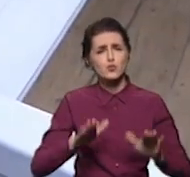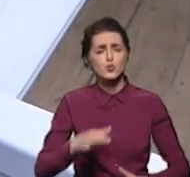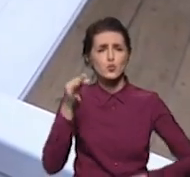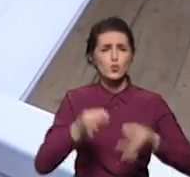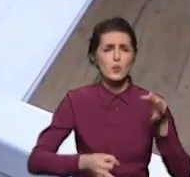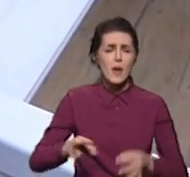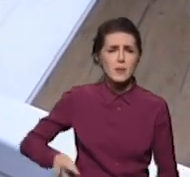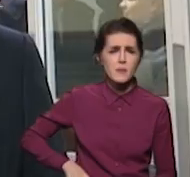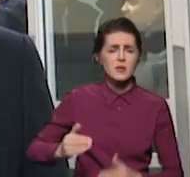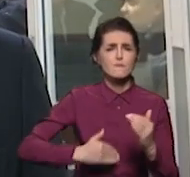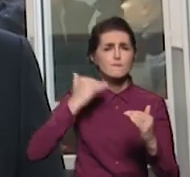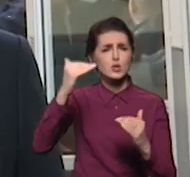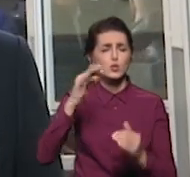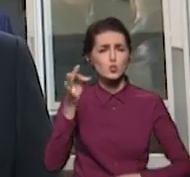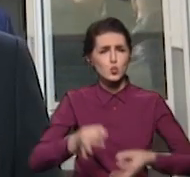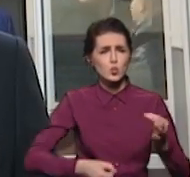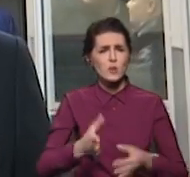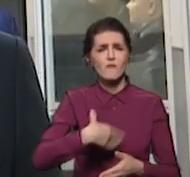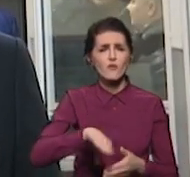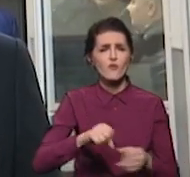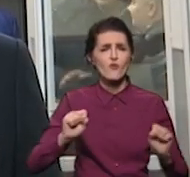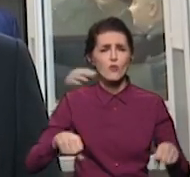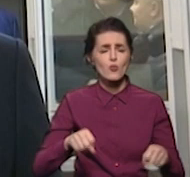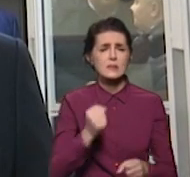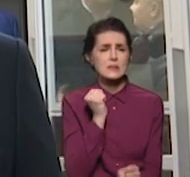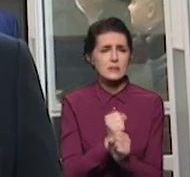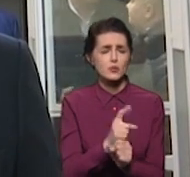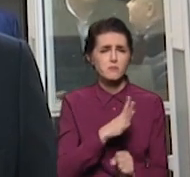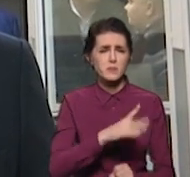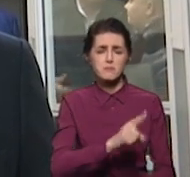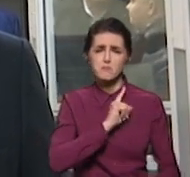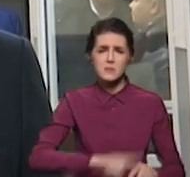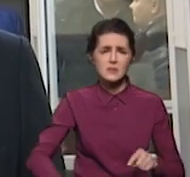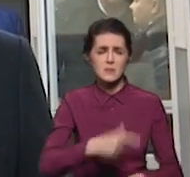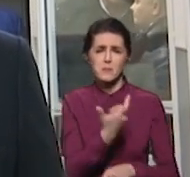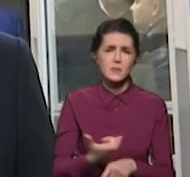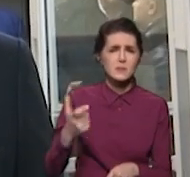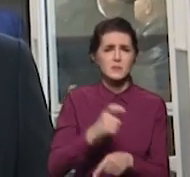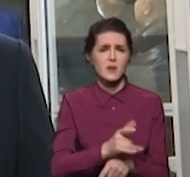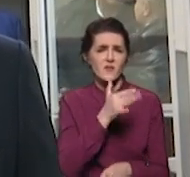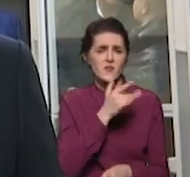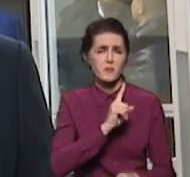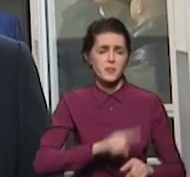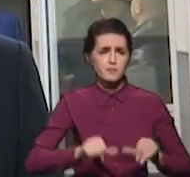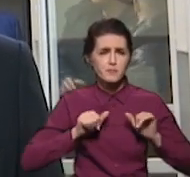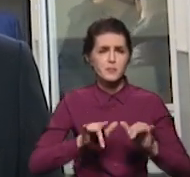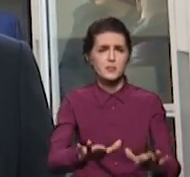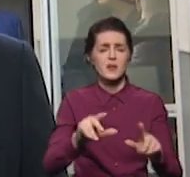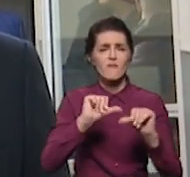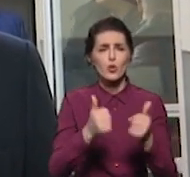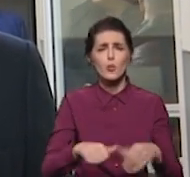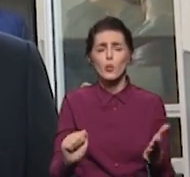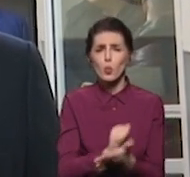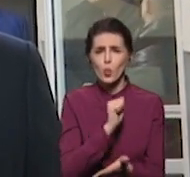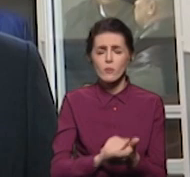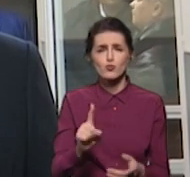адміністрація, Верховний суд зробили все можливе для того, щоб прискорити максимально здійснення всіх процедур, оформлення всіх документів,